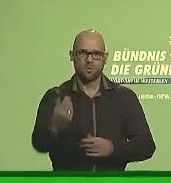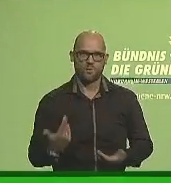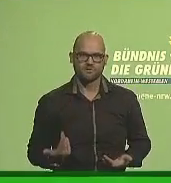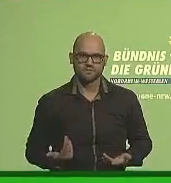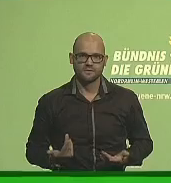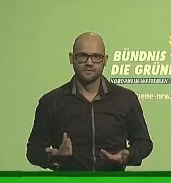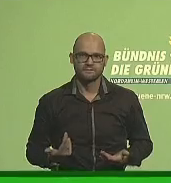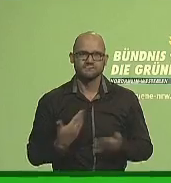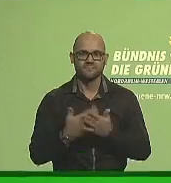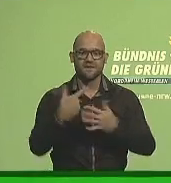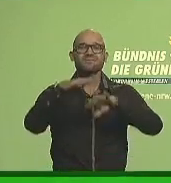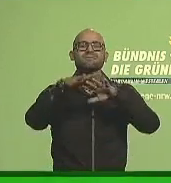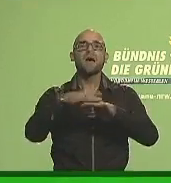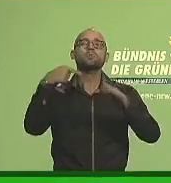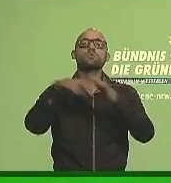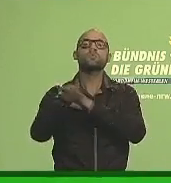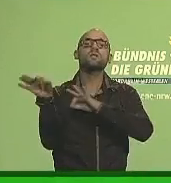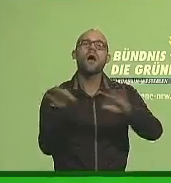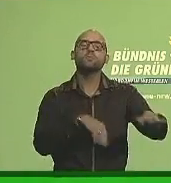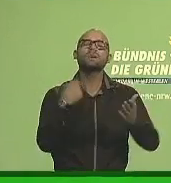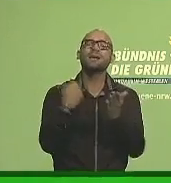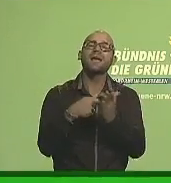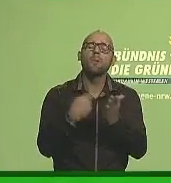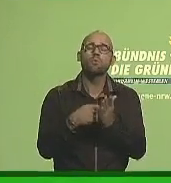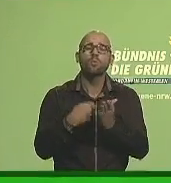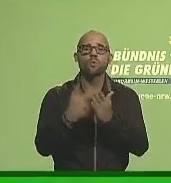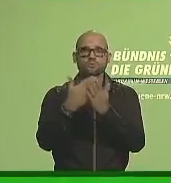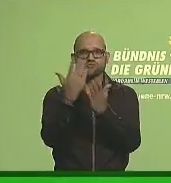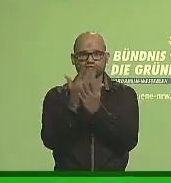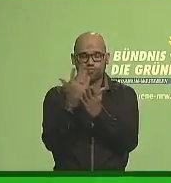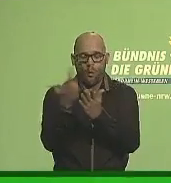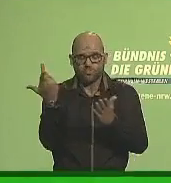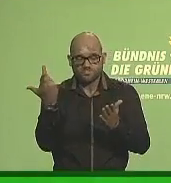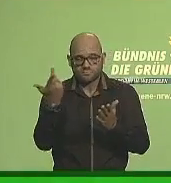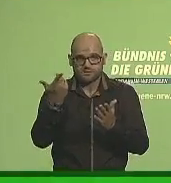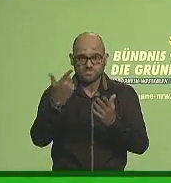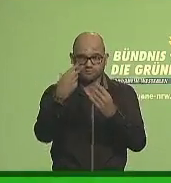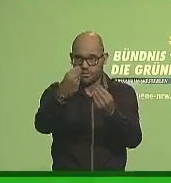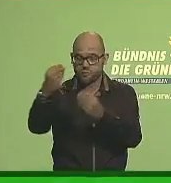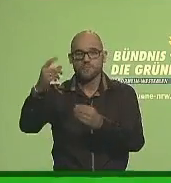bei den Netzdurchleitungsgebühren. Und im nächsten Jahr wird das erhöht auf ungefähr